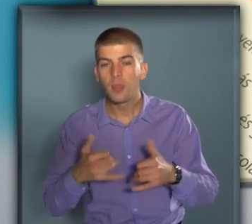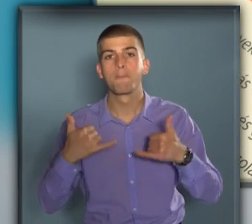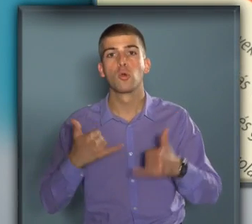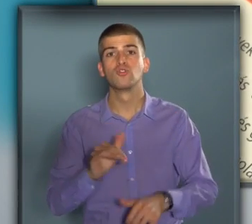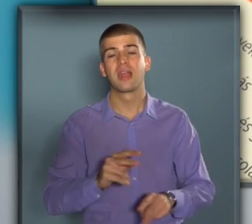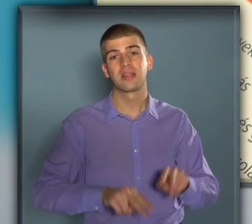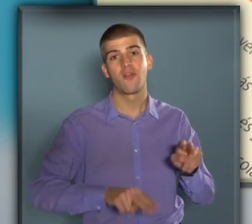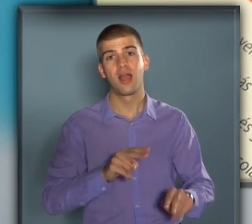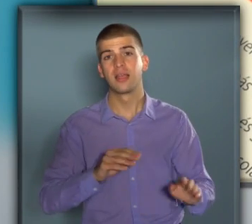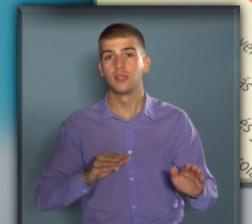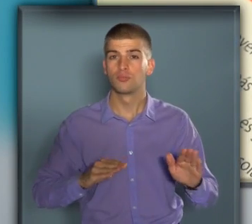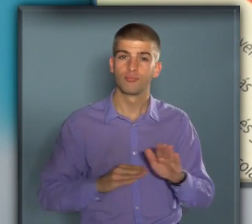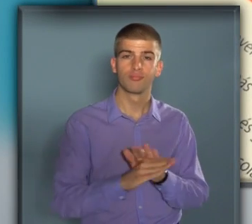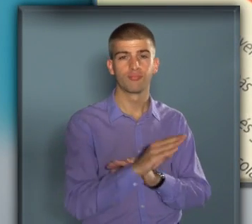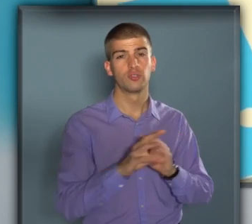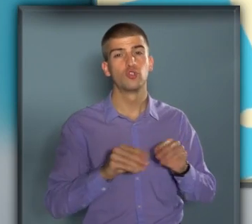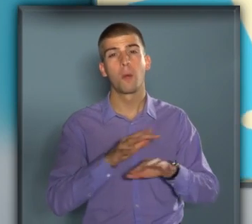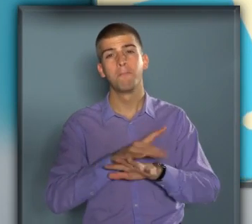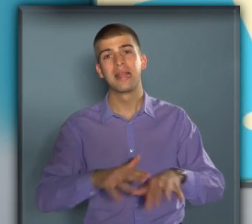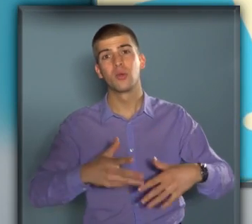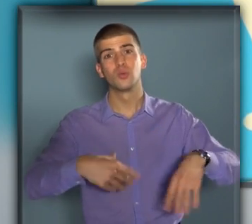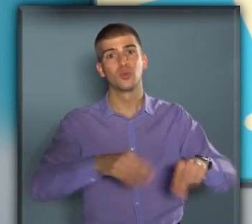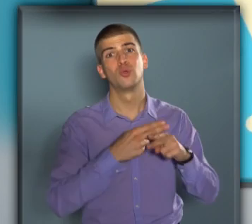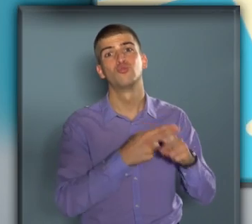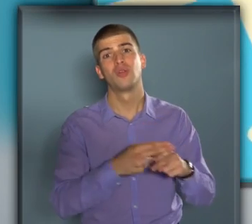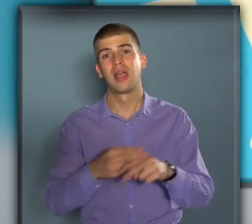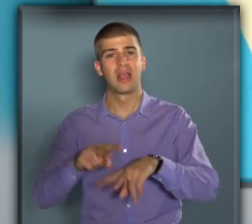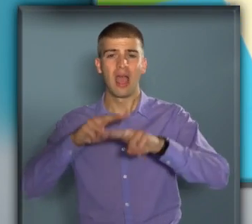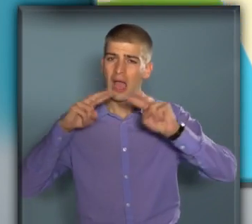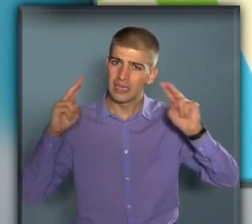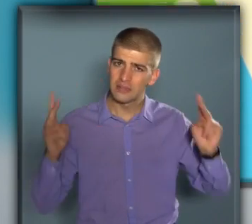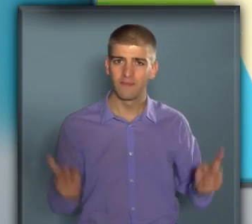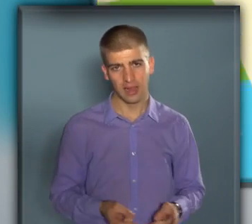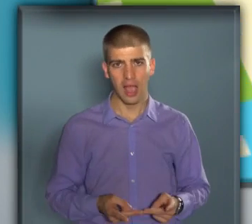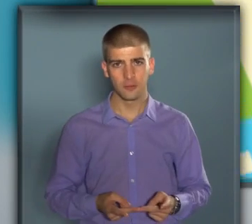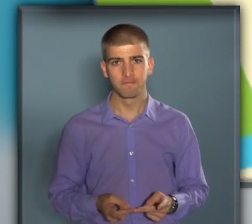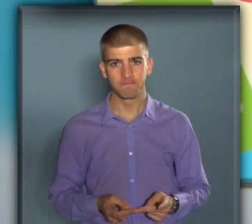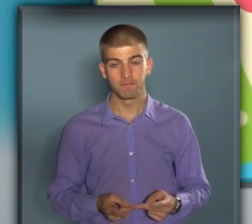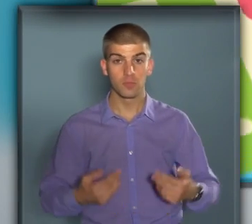gyermeknevelésben, amely már szülők millióinak segített világszerte. Ezen